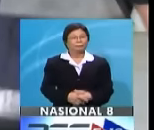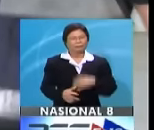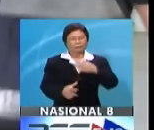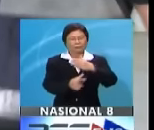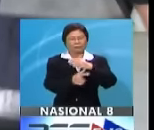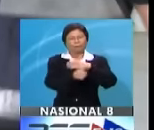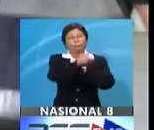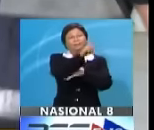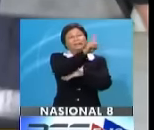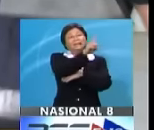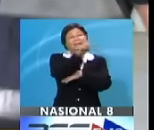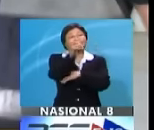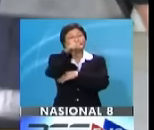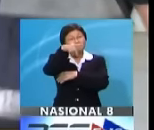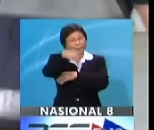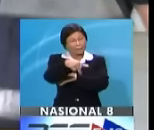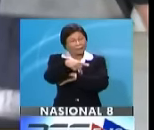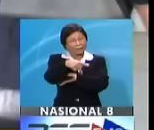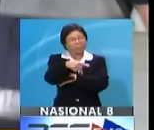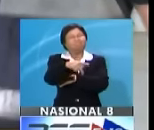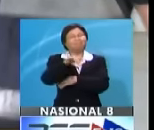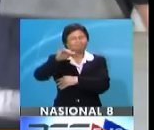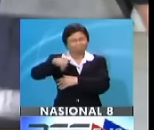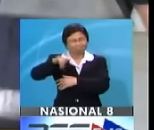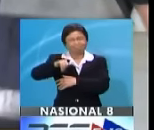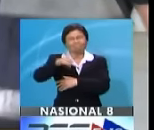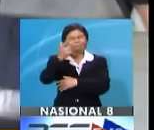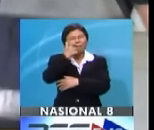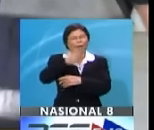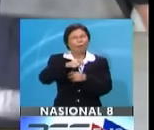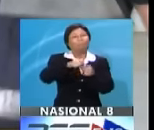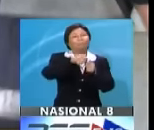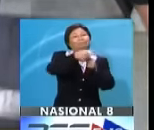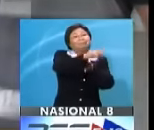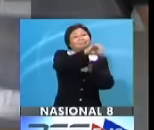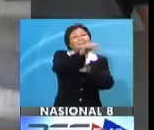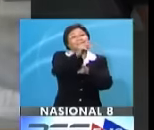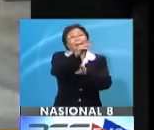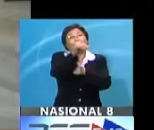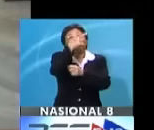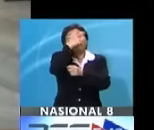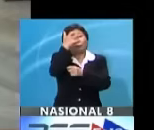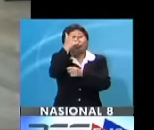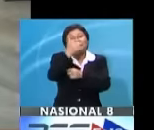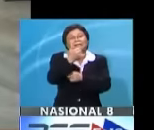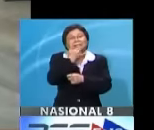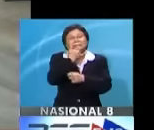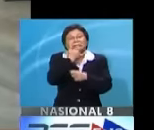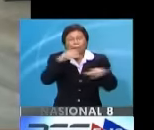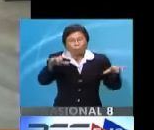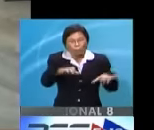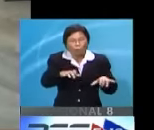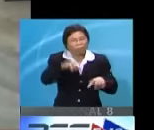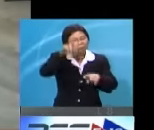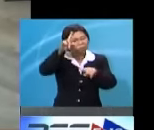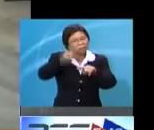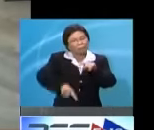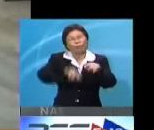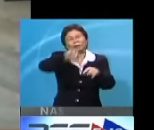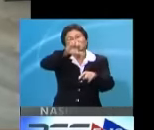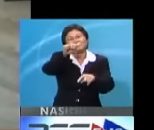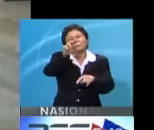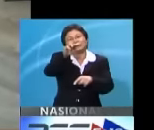Timbalan Pendakwa Raya Wan Syahrudin Wan Latin tidak menawarkan jaminan kepada tertuduh atas alasan kesalahan yang dilakukan tidak boleh